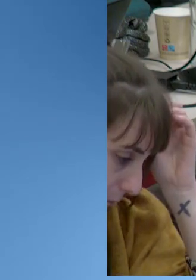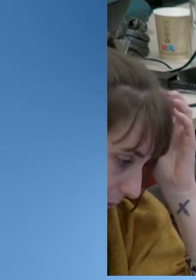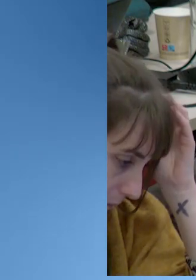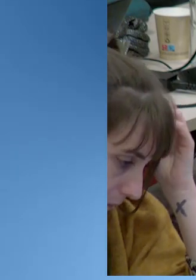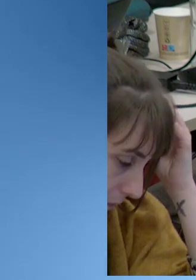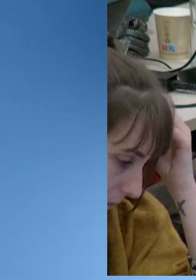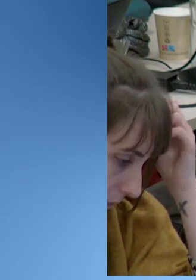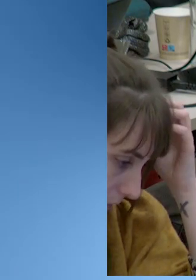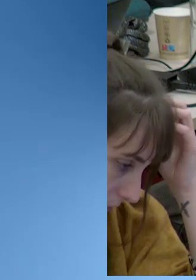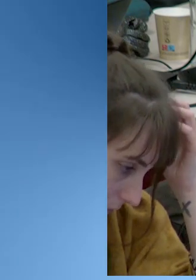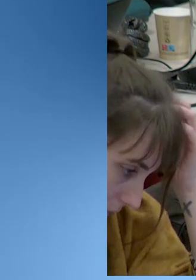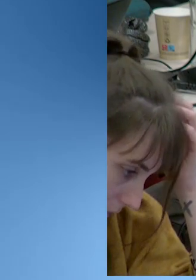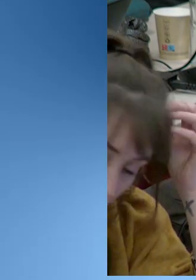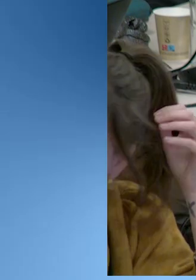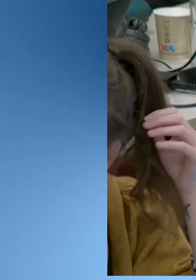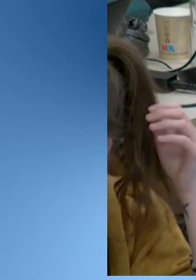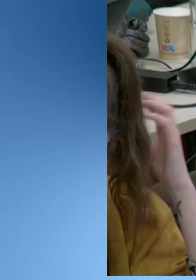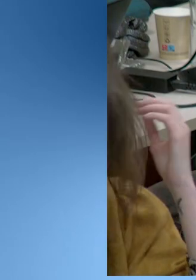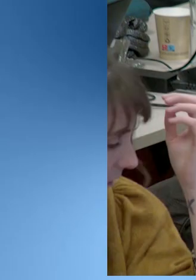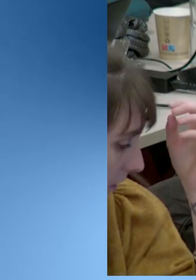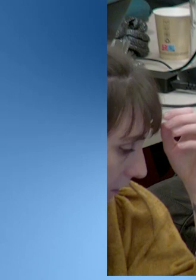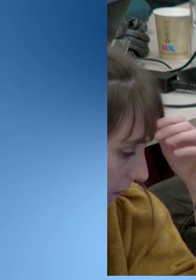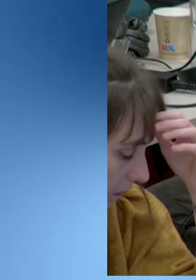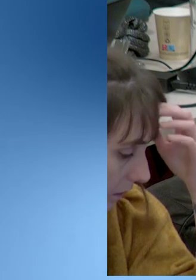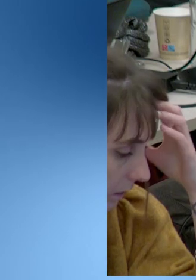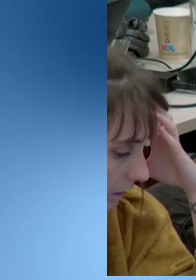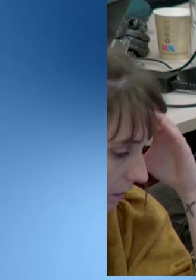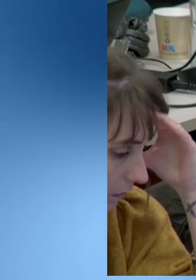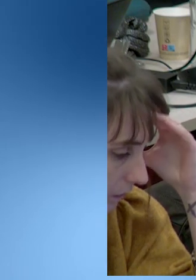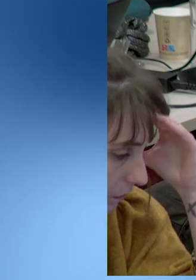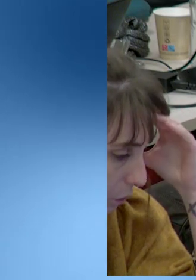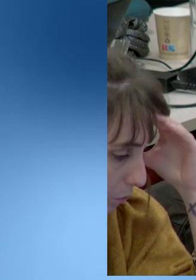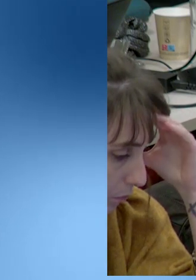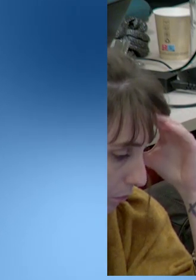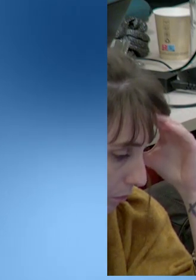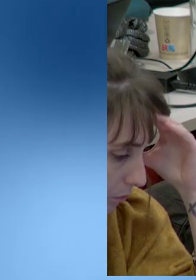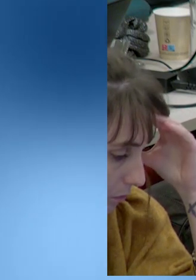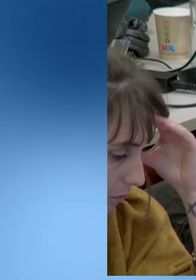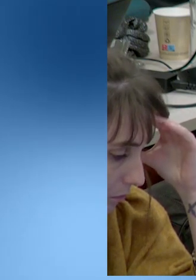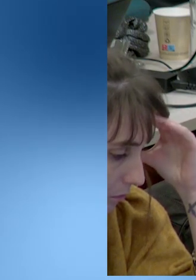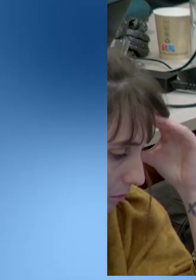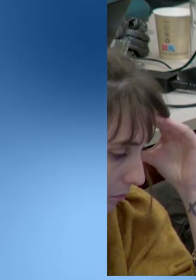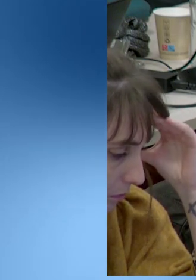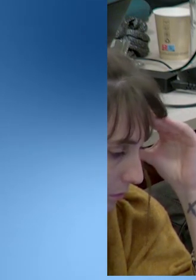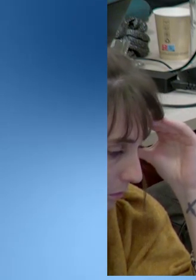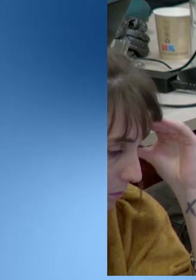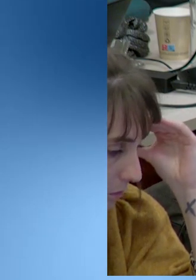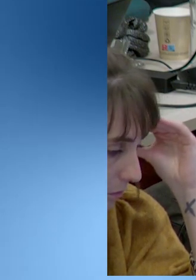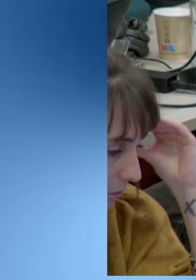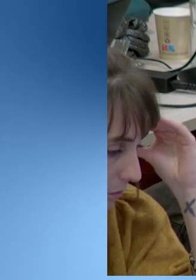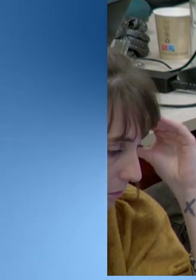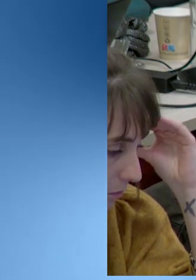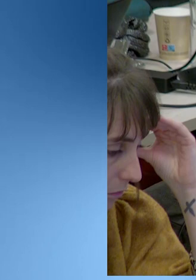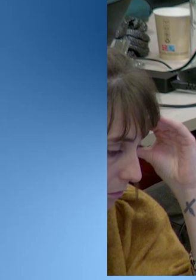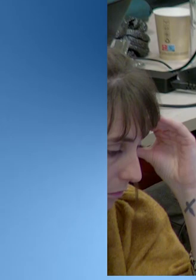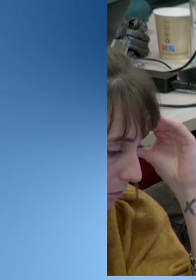une sélection équitable et que finalement personne n'a n'a usurpé la place qu'il occupe aujourd'hui sur le marché de Noël nous